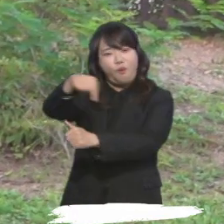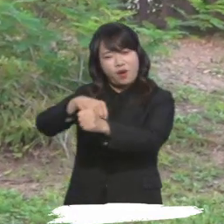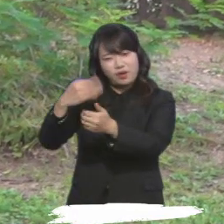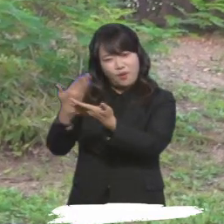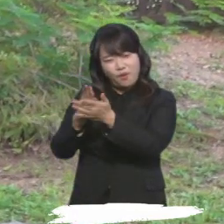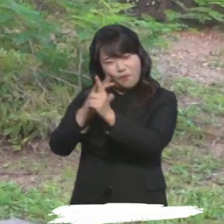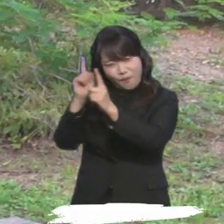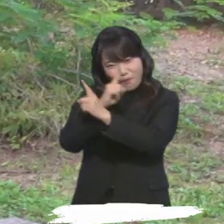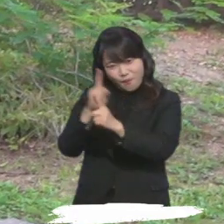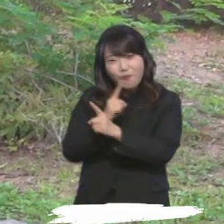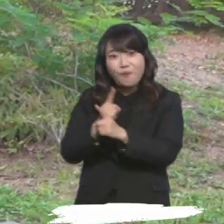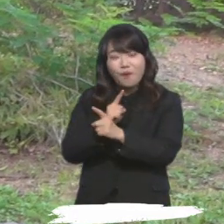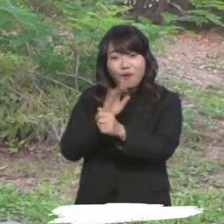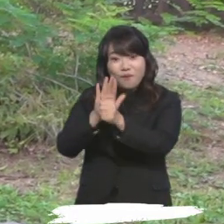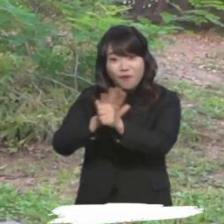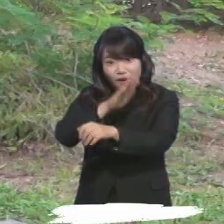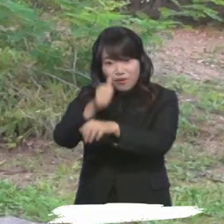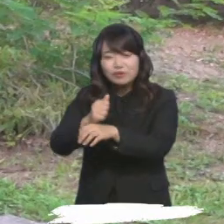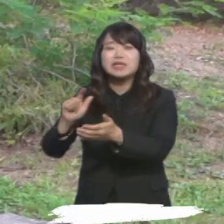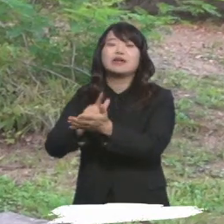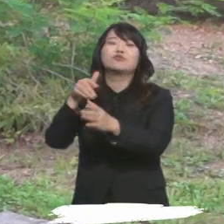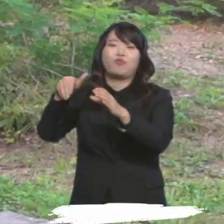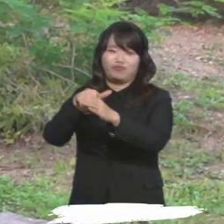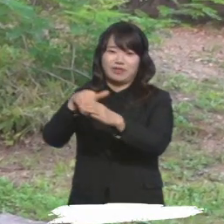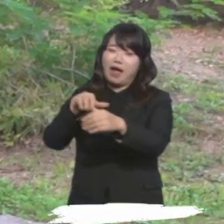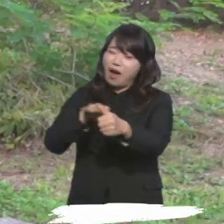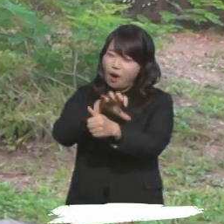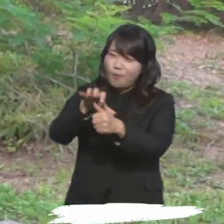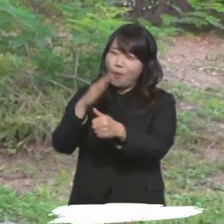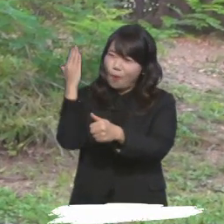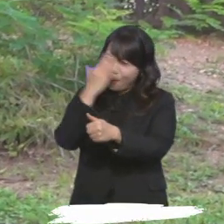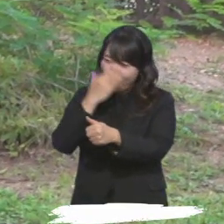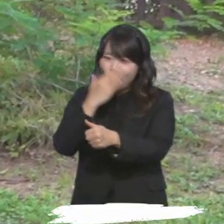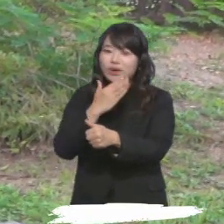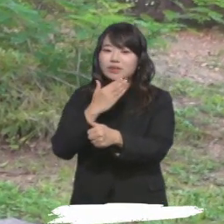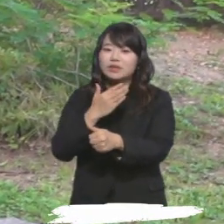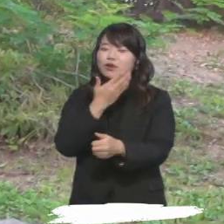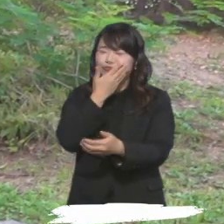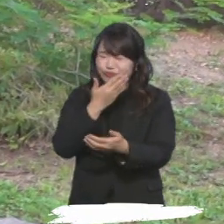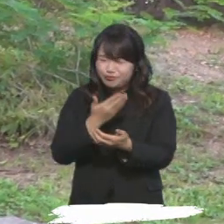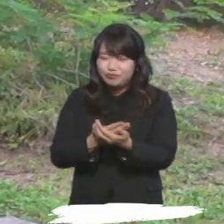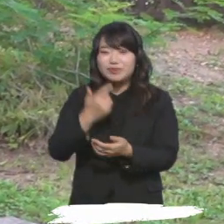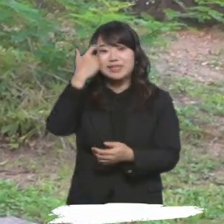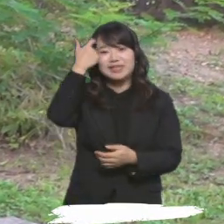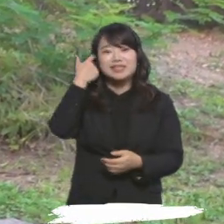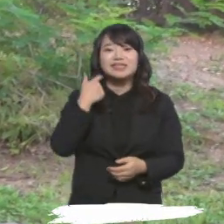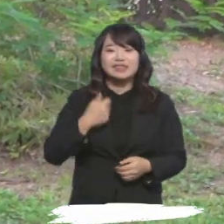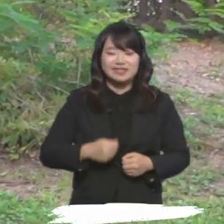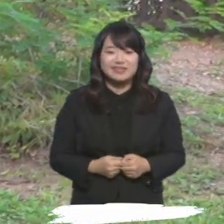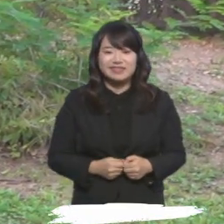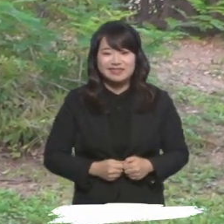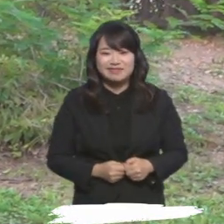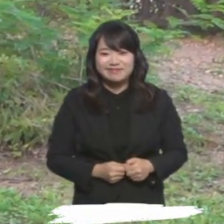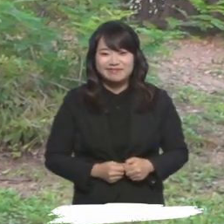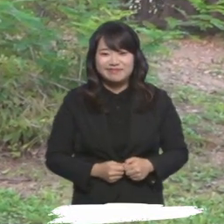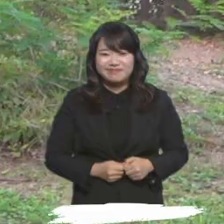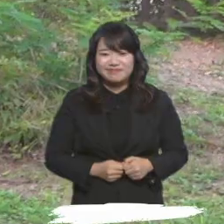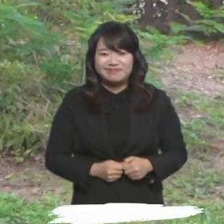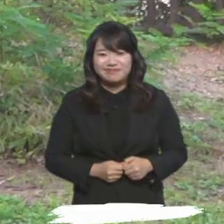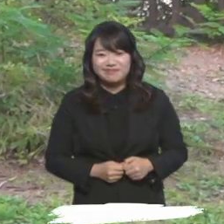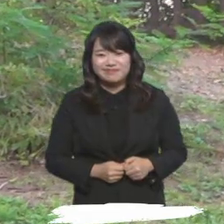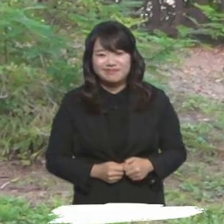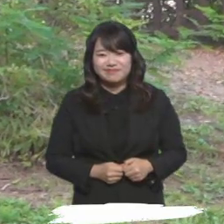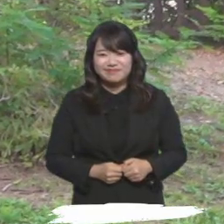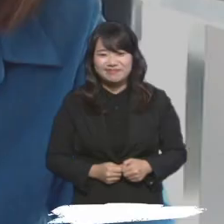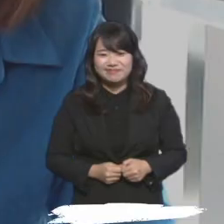환경정화 활동을 통해서 강서구의 문화유산을 잘 보존하는 것은 매우 뜻깊은 일이라고 할 수 있겠습니다.